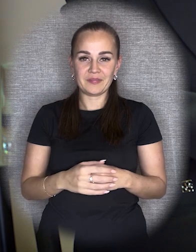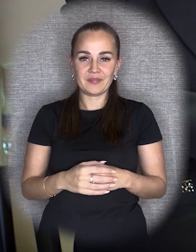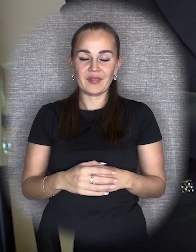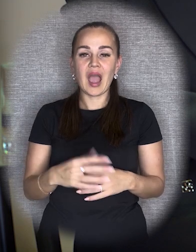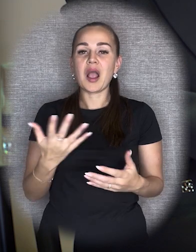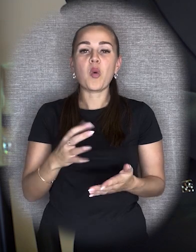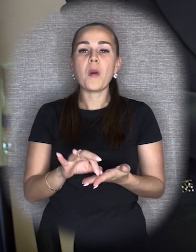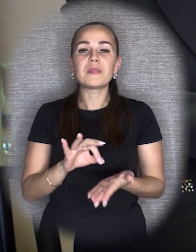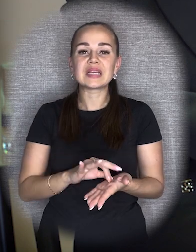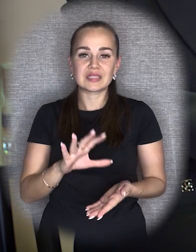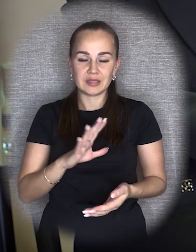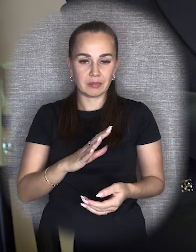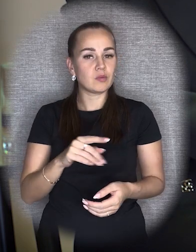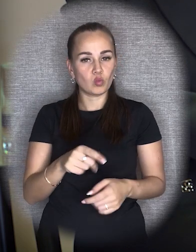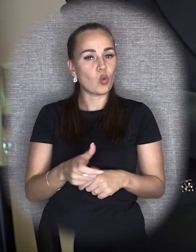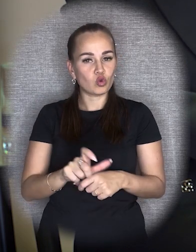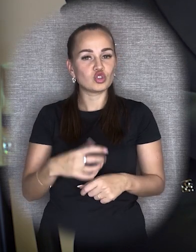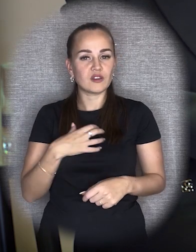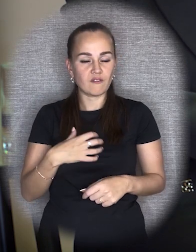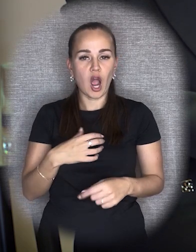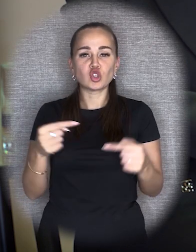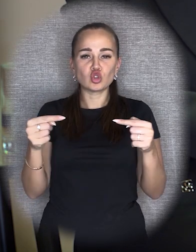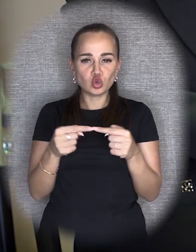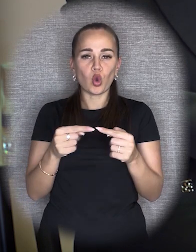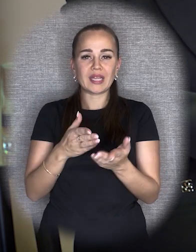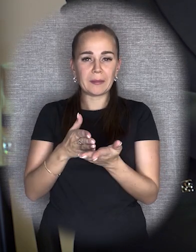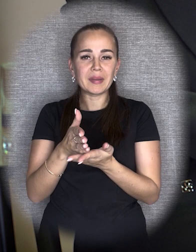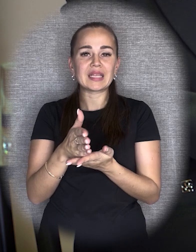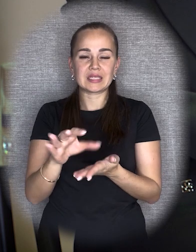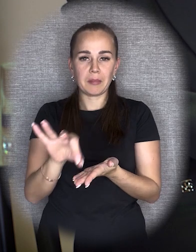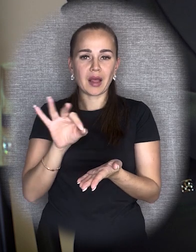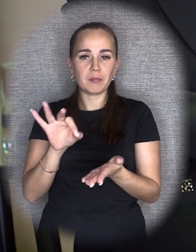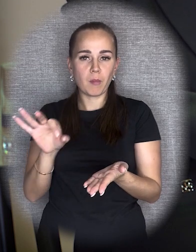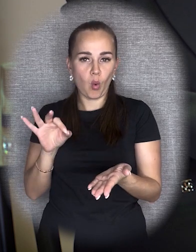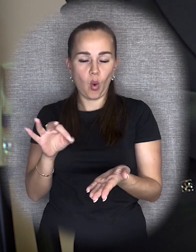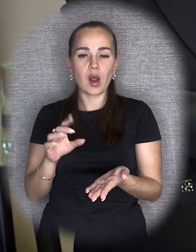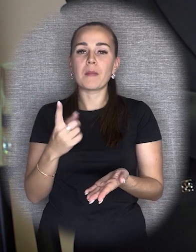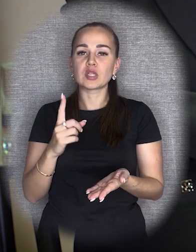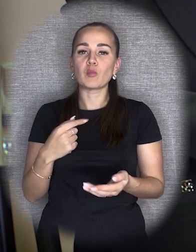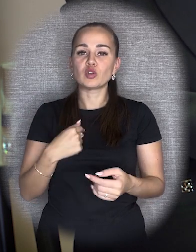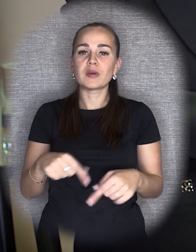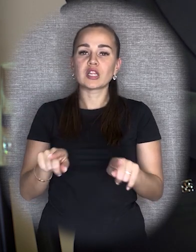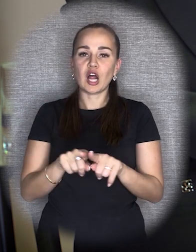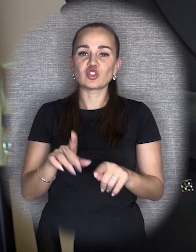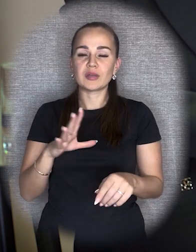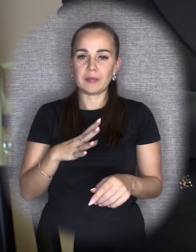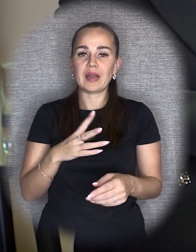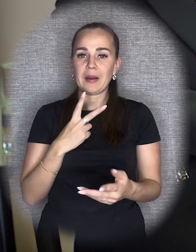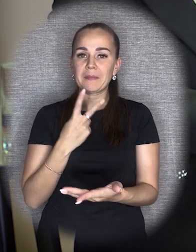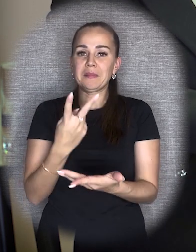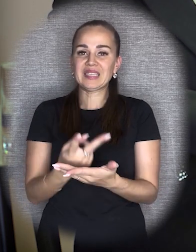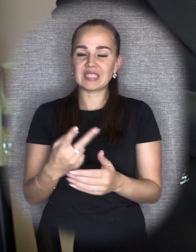принципе, то он очень важен, четкий принцип отбора, потому что прежде всего мы должны были представить имена. Это